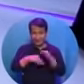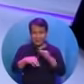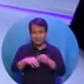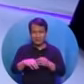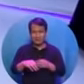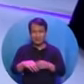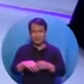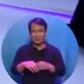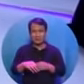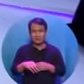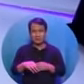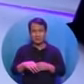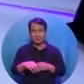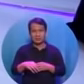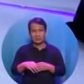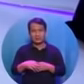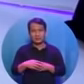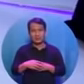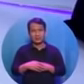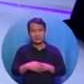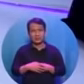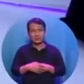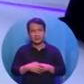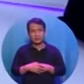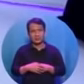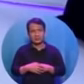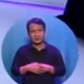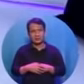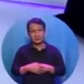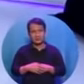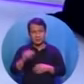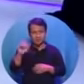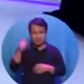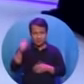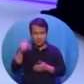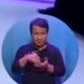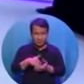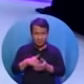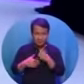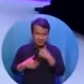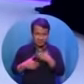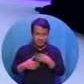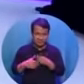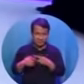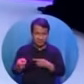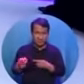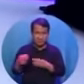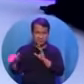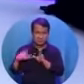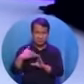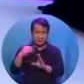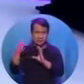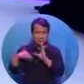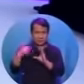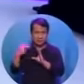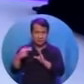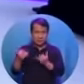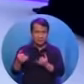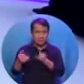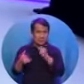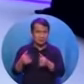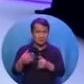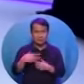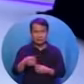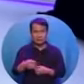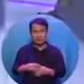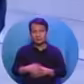Okay, yun. May manok. Tumitilaok. Ano yan? 10,000? Ayaw? Kapadala kayo ng video tapos